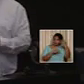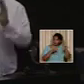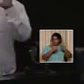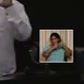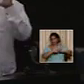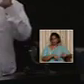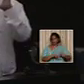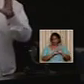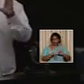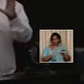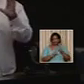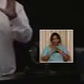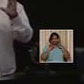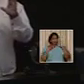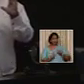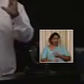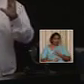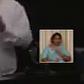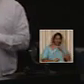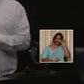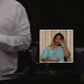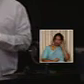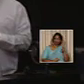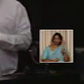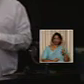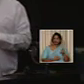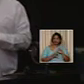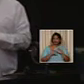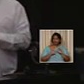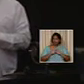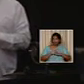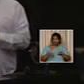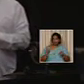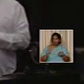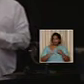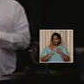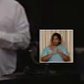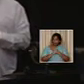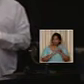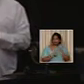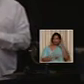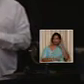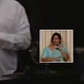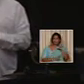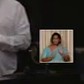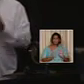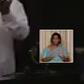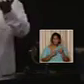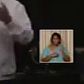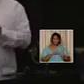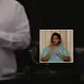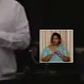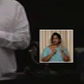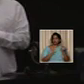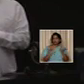पसे ऐसा दर्व विशाल उनकी बलागिनी गर्व गर्व जनाधिपतमा दिदास दाहते पटंगत्तु मेदा